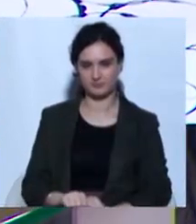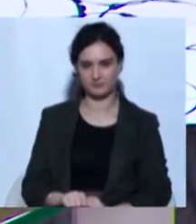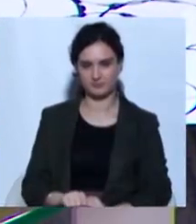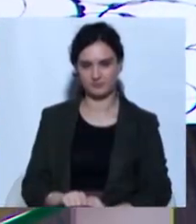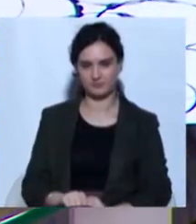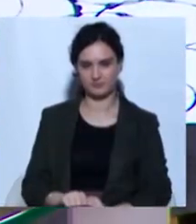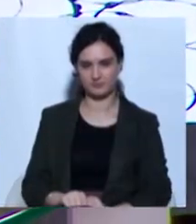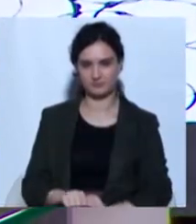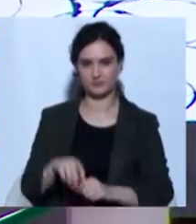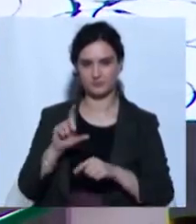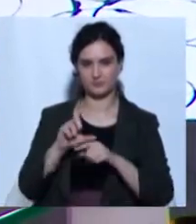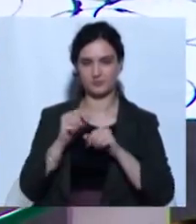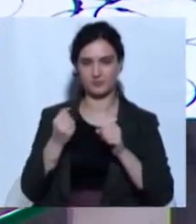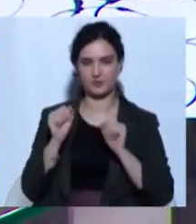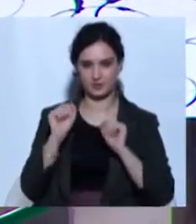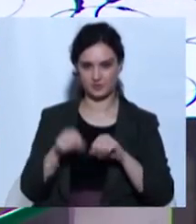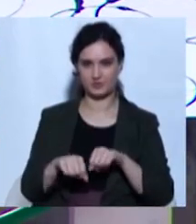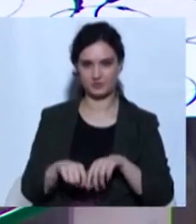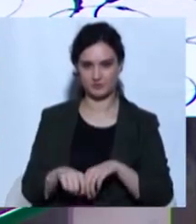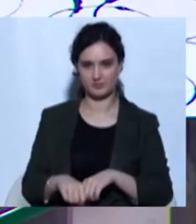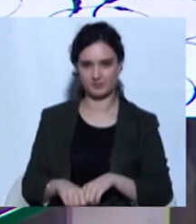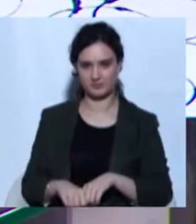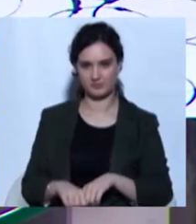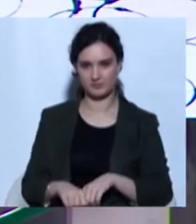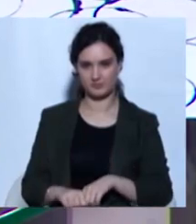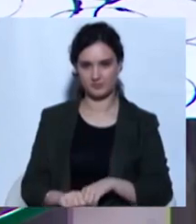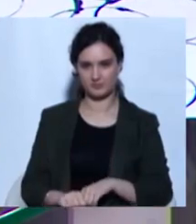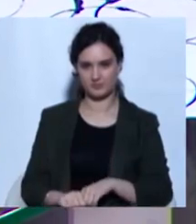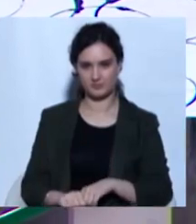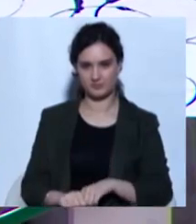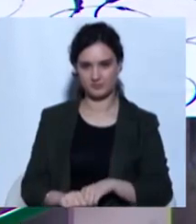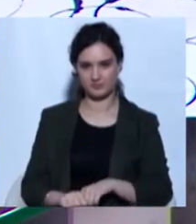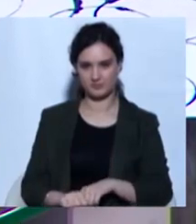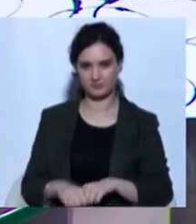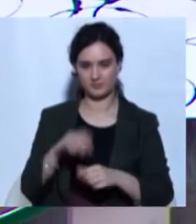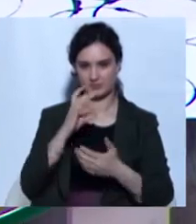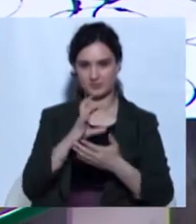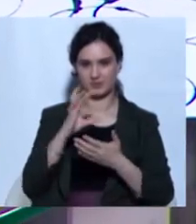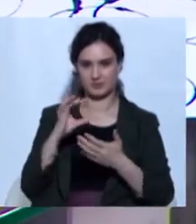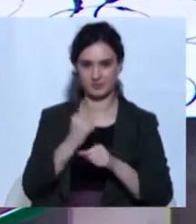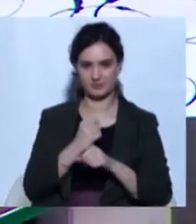ცოტა მაგარი ჭიქა შეიძლება. აი ესეთი ფორმები რამდენიმე,